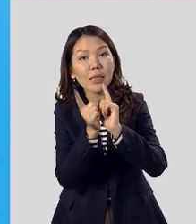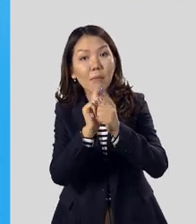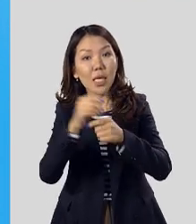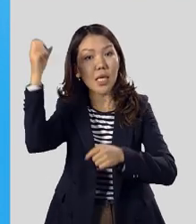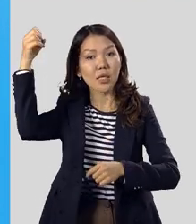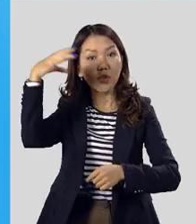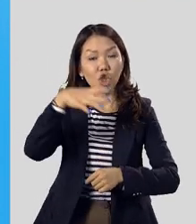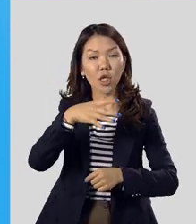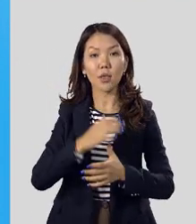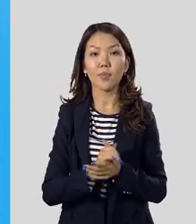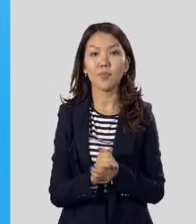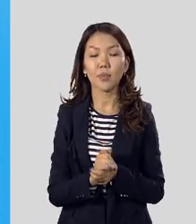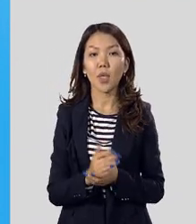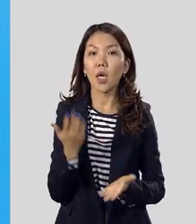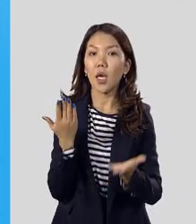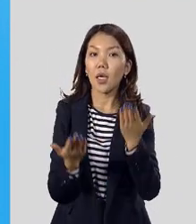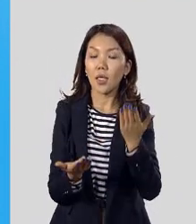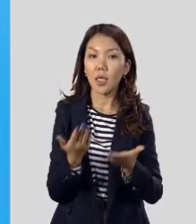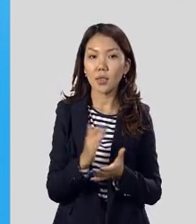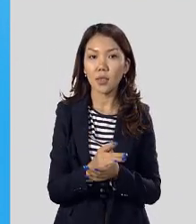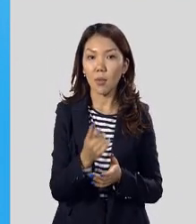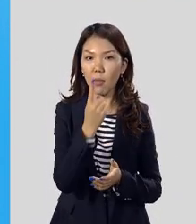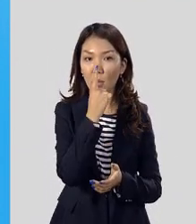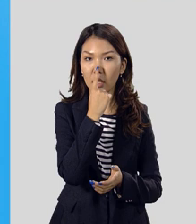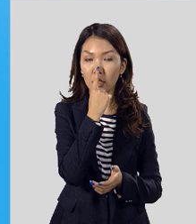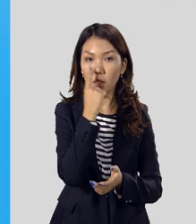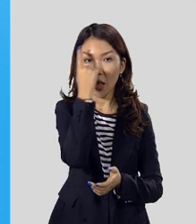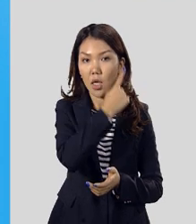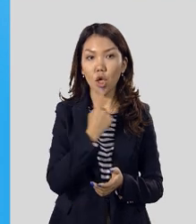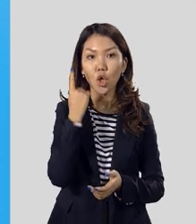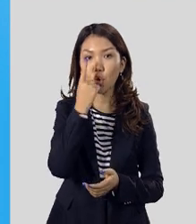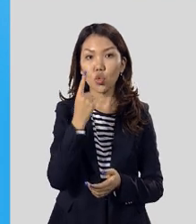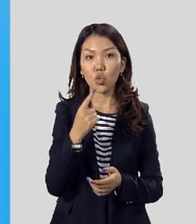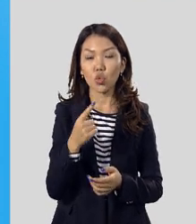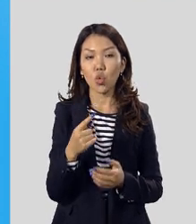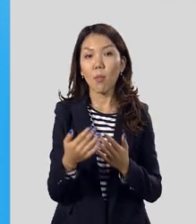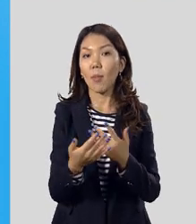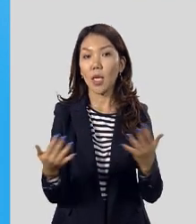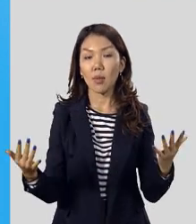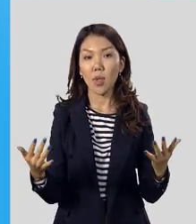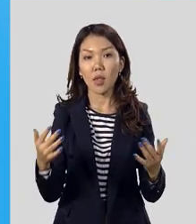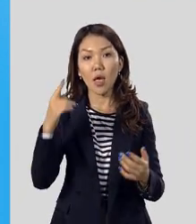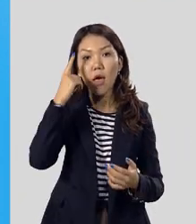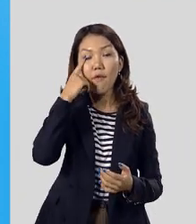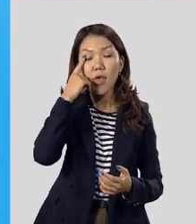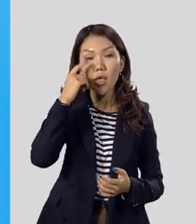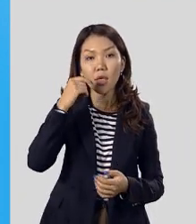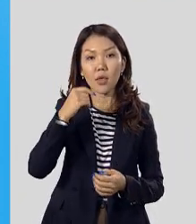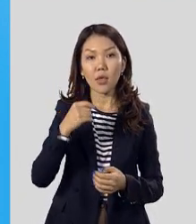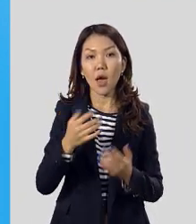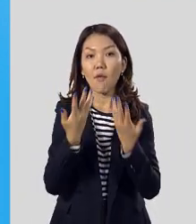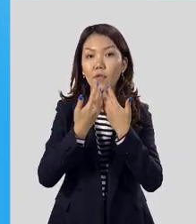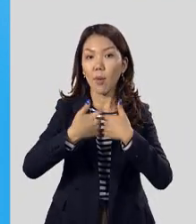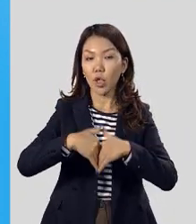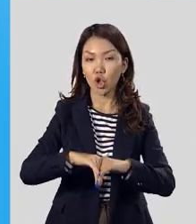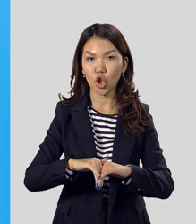освещения. Если поднести близко к лицу какой-либо предмет, веки автоматически